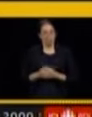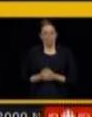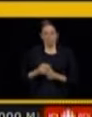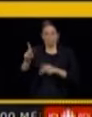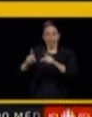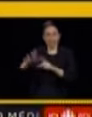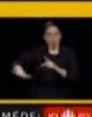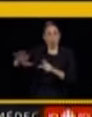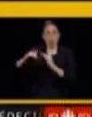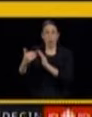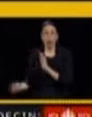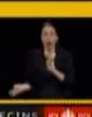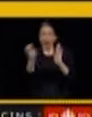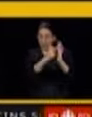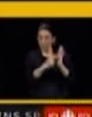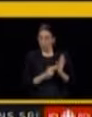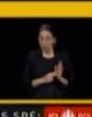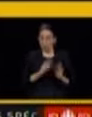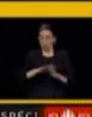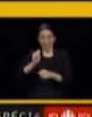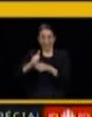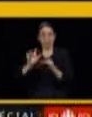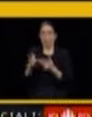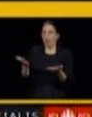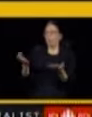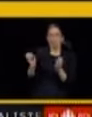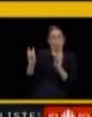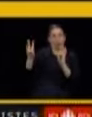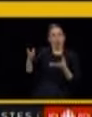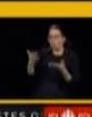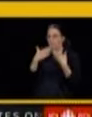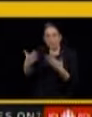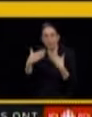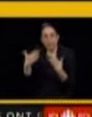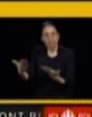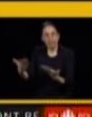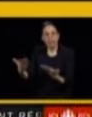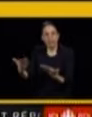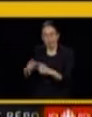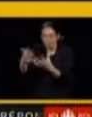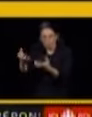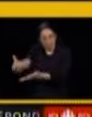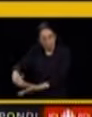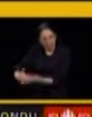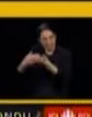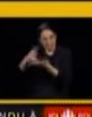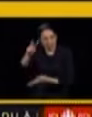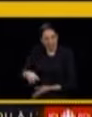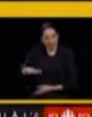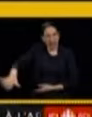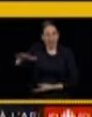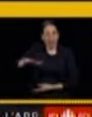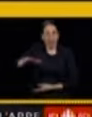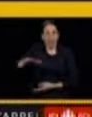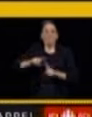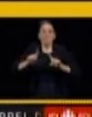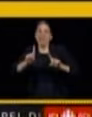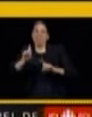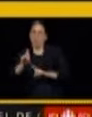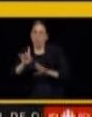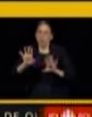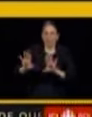Je contribue. Je pense qu'il y avait un élan du cœur, mais effectivement, il faut qu'il y ait une équation. Hein? Il faut